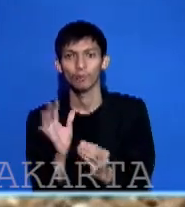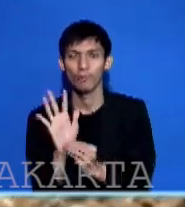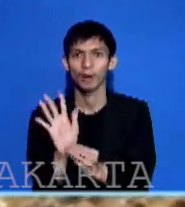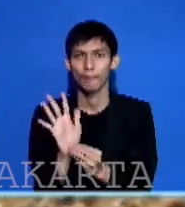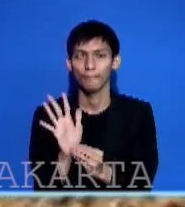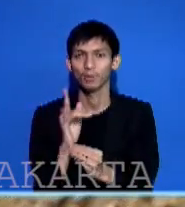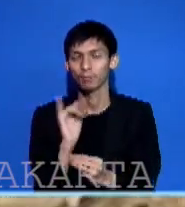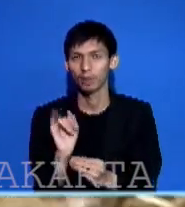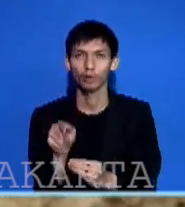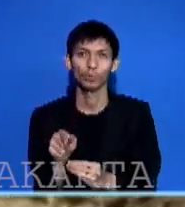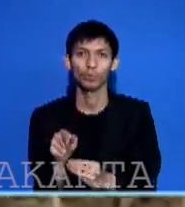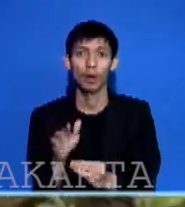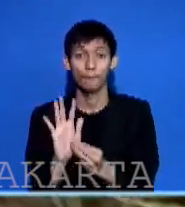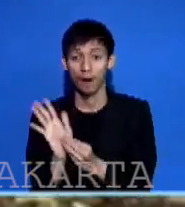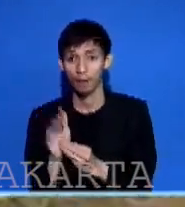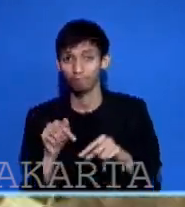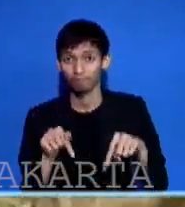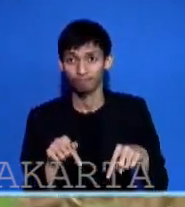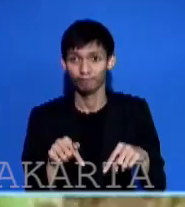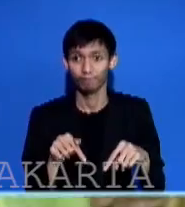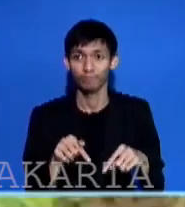arupi bayjo men diunilih